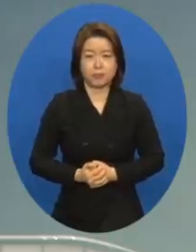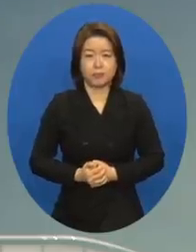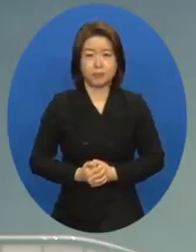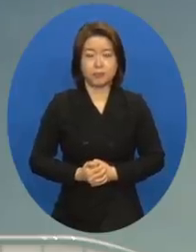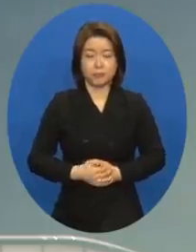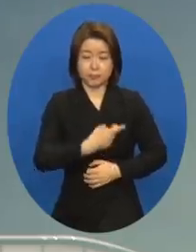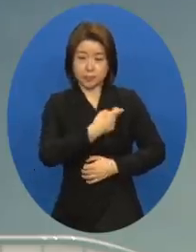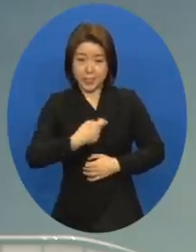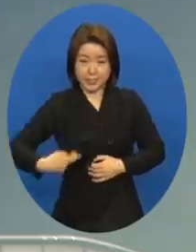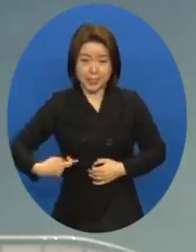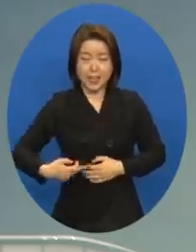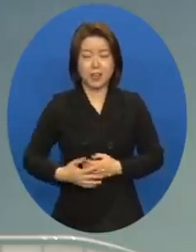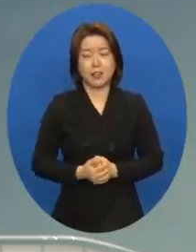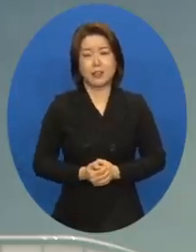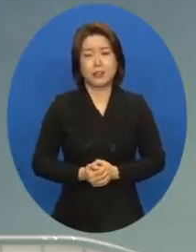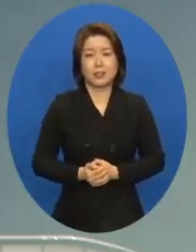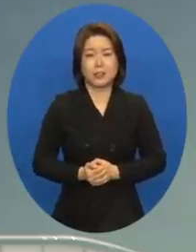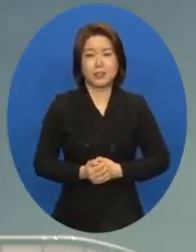제자들이